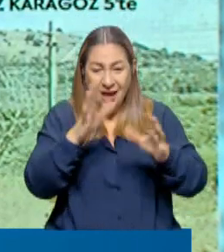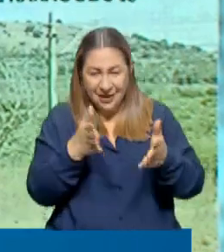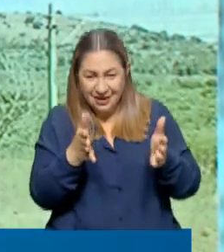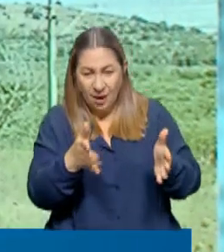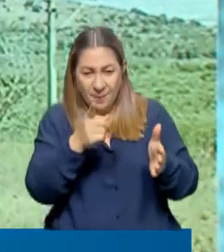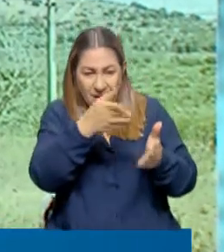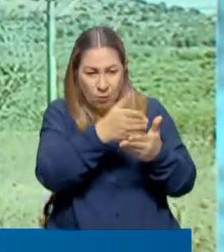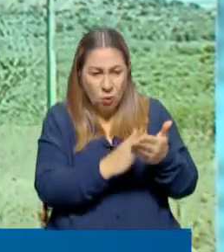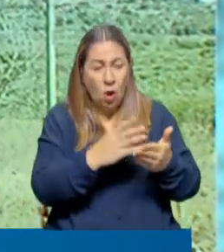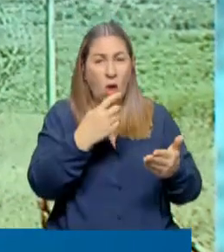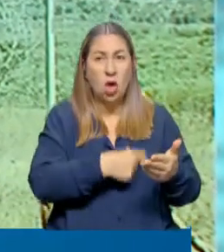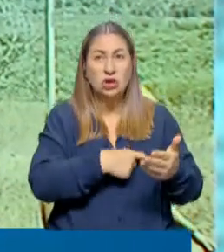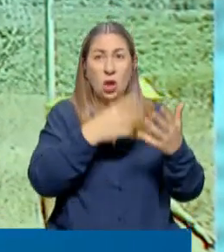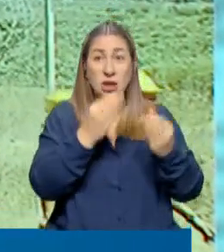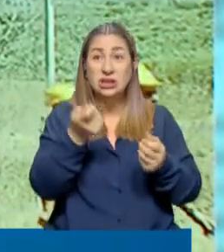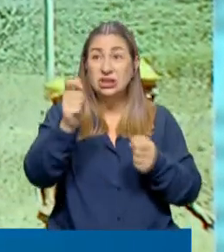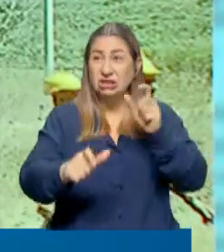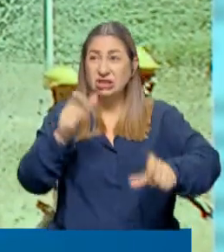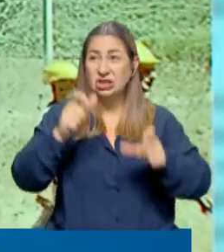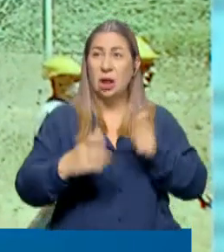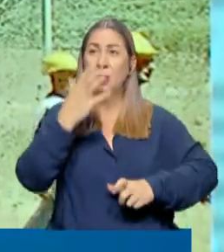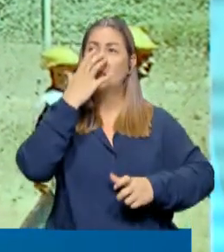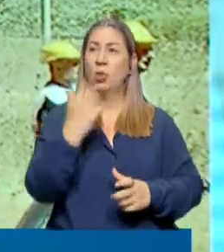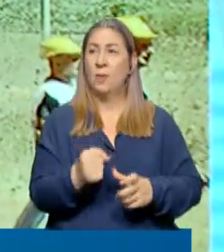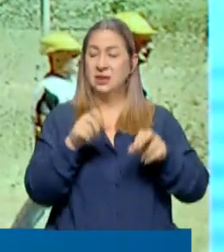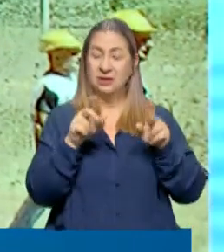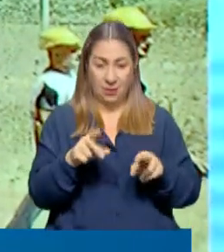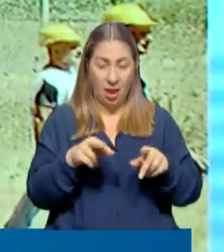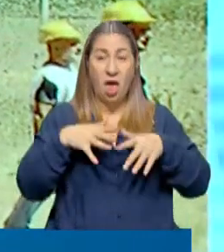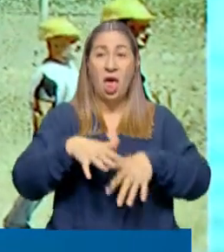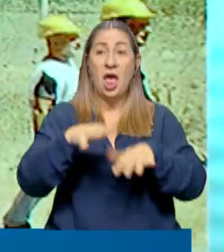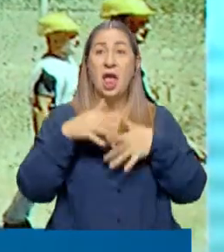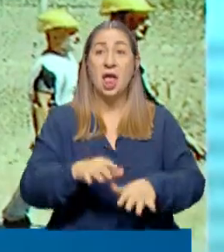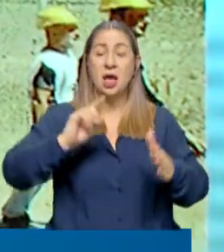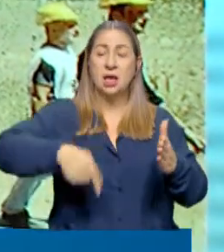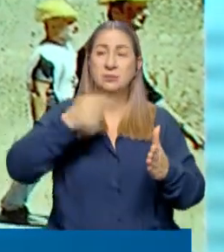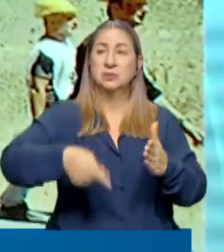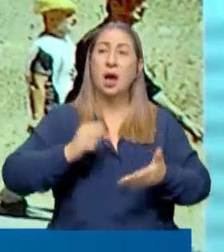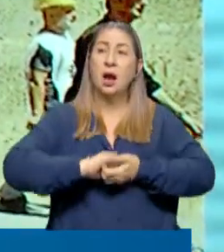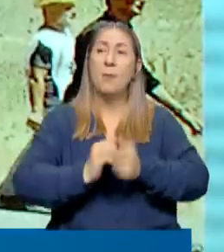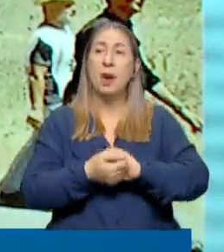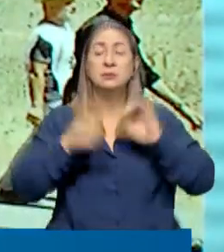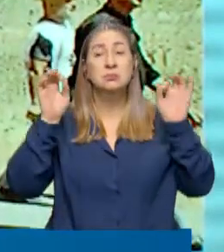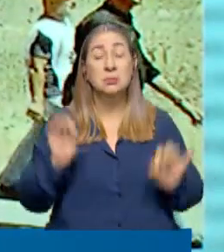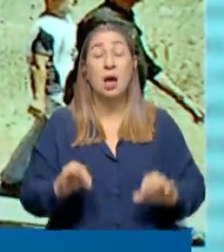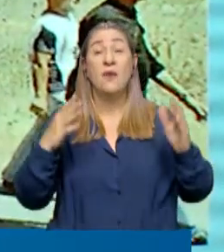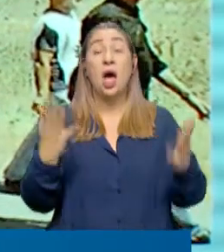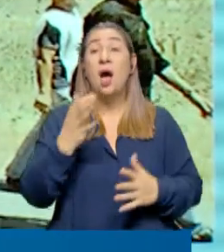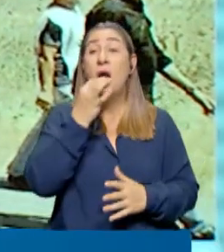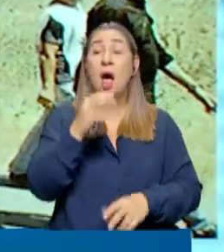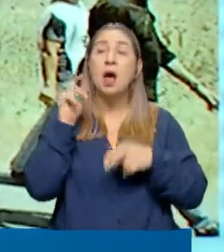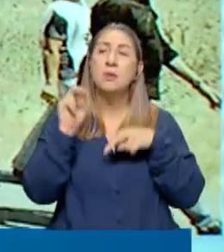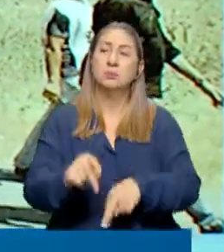bölümünün özelleştirilmesine karşı işçiler nöbet usulü eylem ve imza kampanyası başlattılar ve